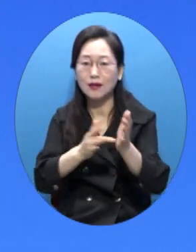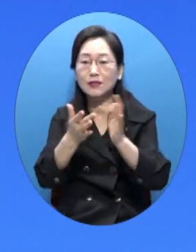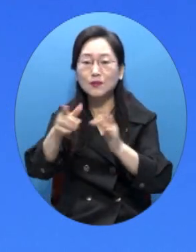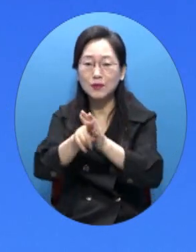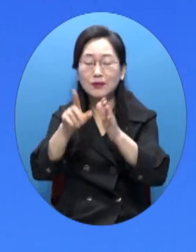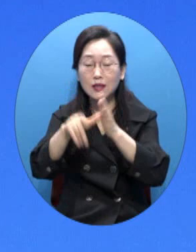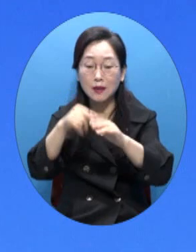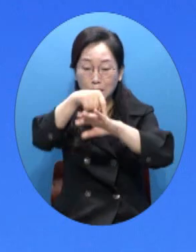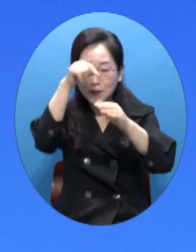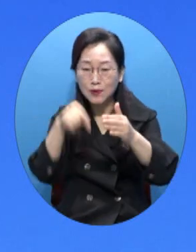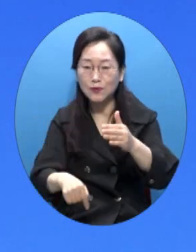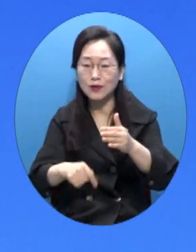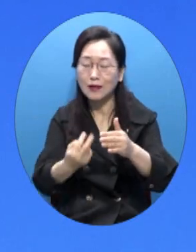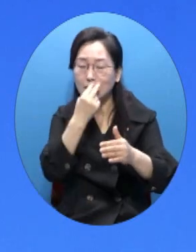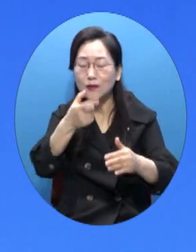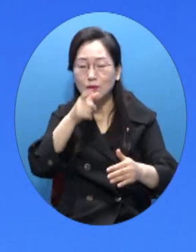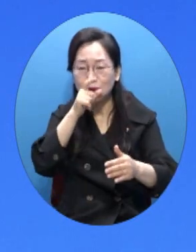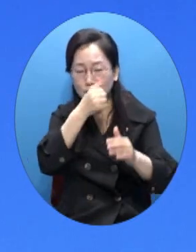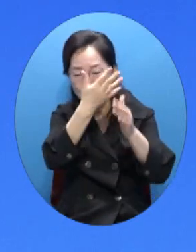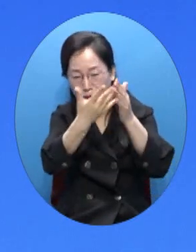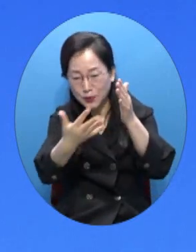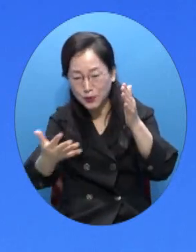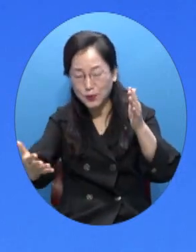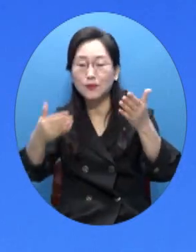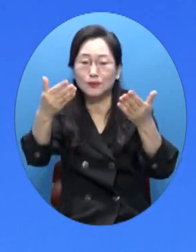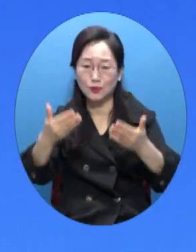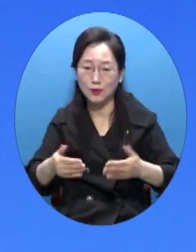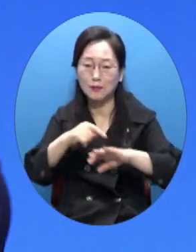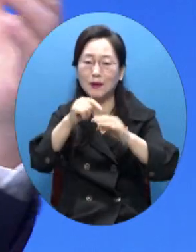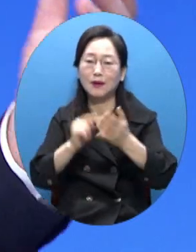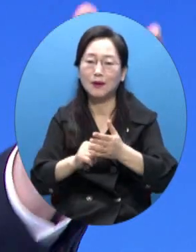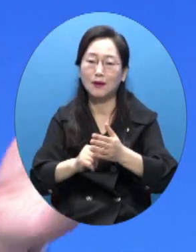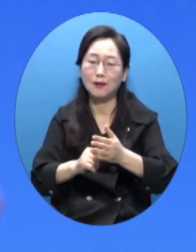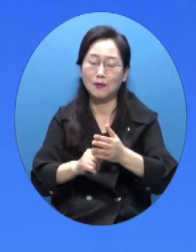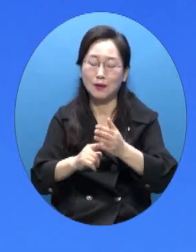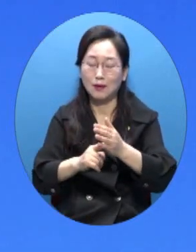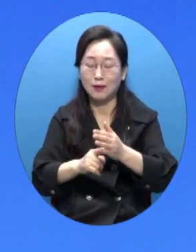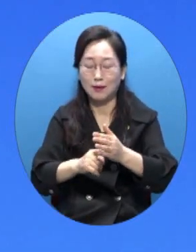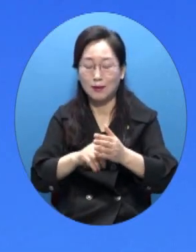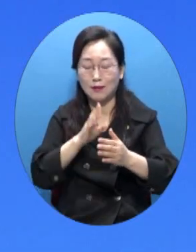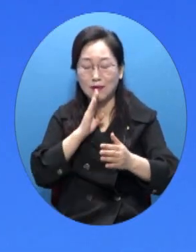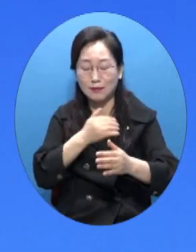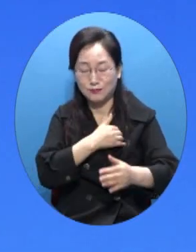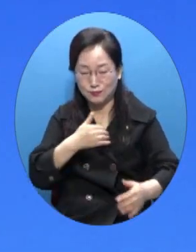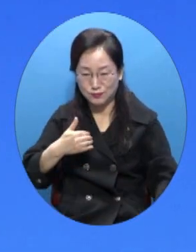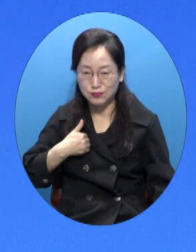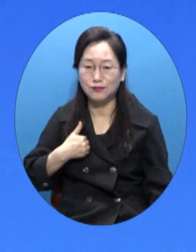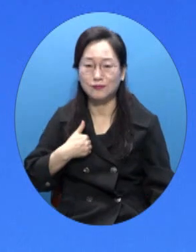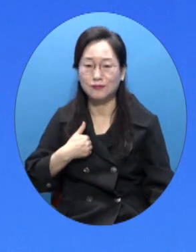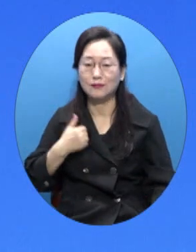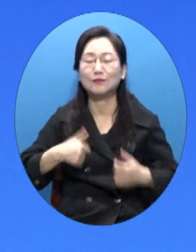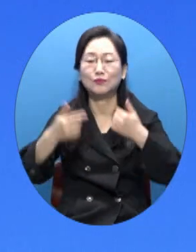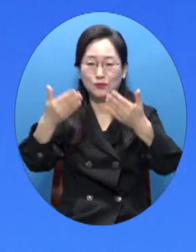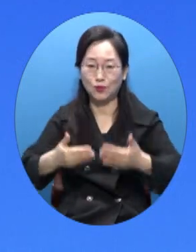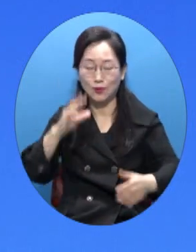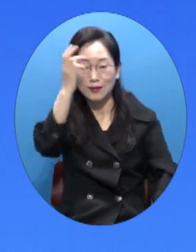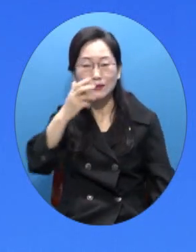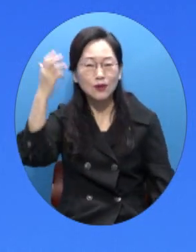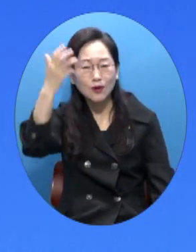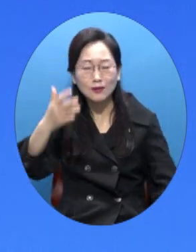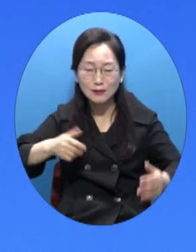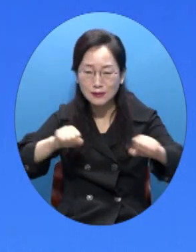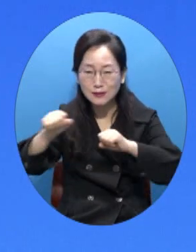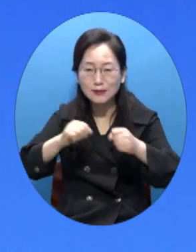그 마음 가운데 생명수를 흘러내려 보내주셔서 마음의 공허감을 메꿀 수 있게 되는 것입니다. 성령의 역사로 말미암아 예수의